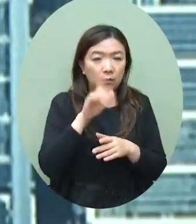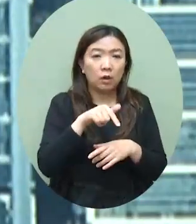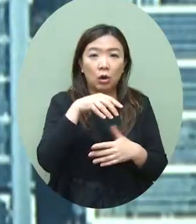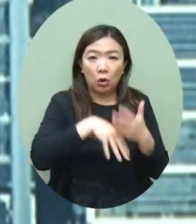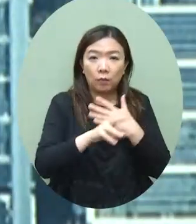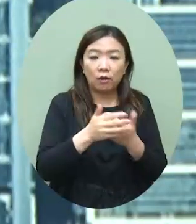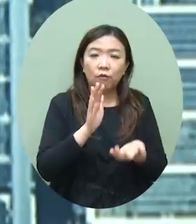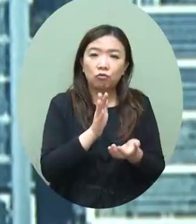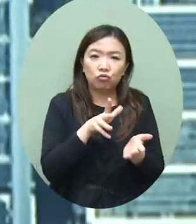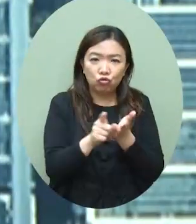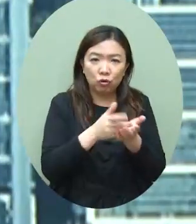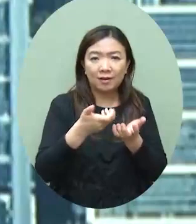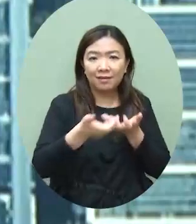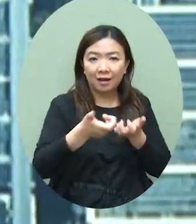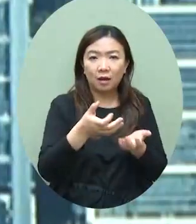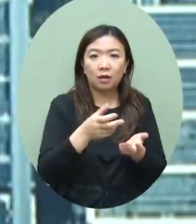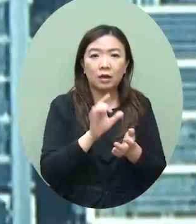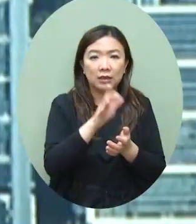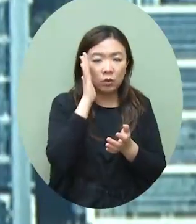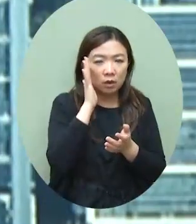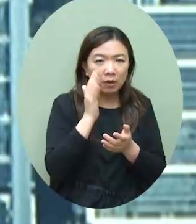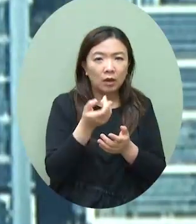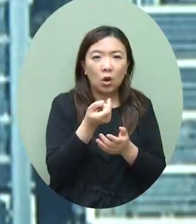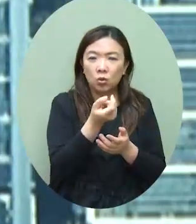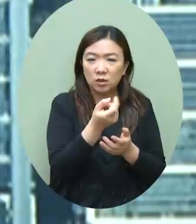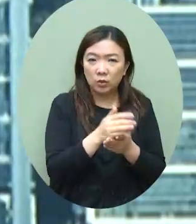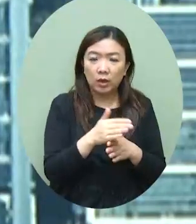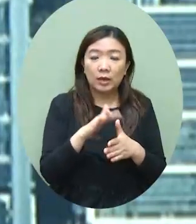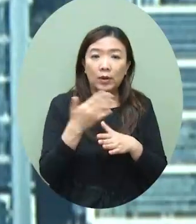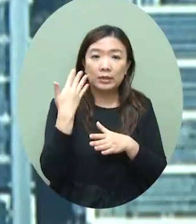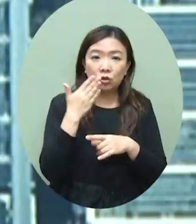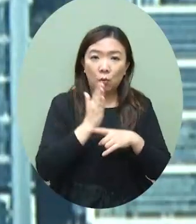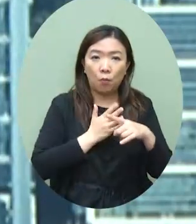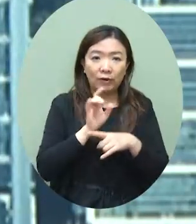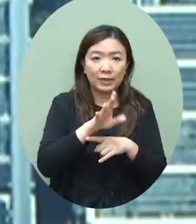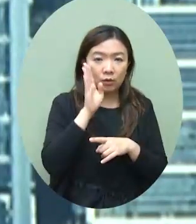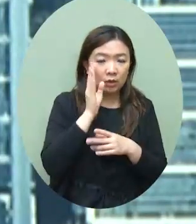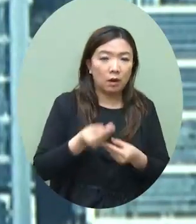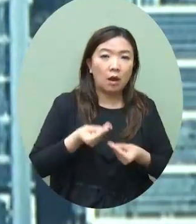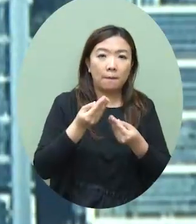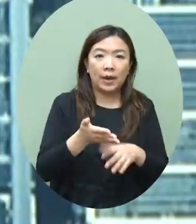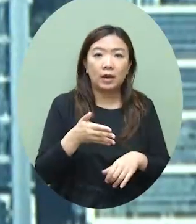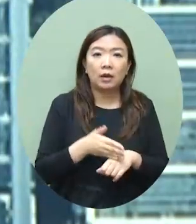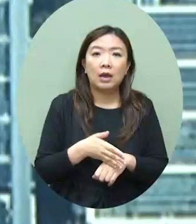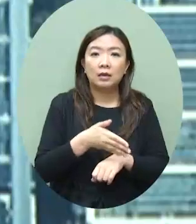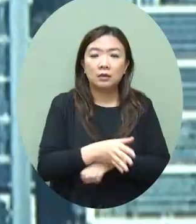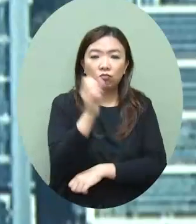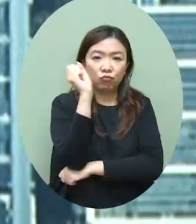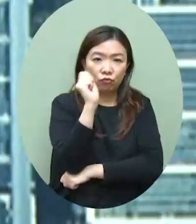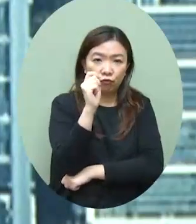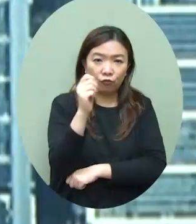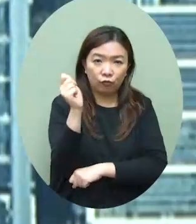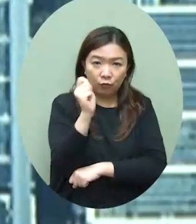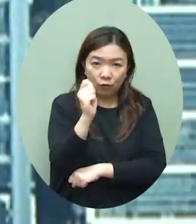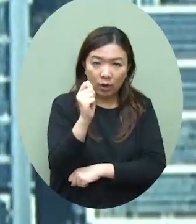隔離設施已經所剩無幾啦，因為早前已經將部分酒店咧係交咗俾社會福利署啦，同埋醫管局